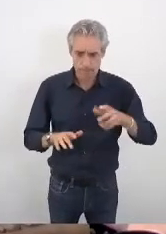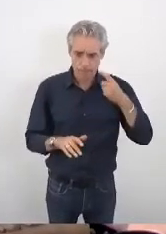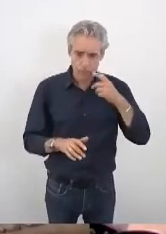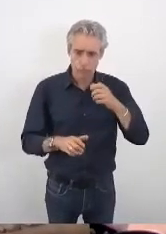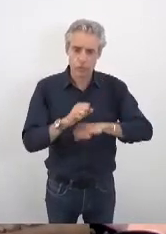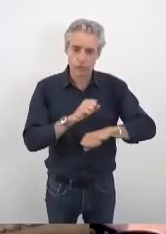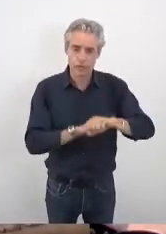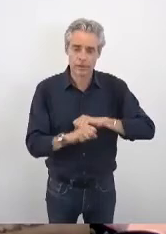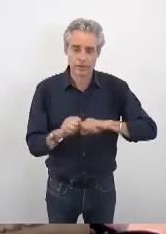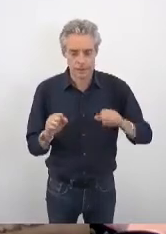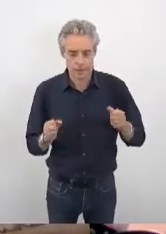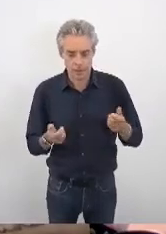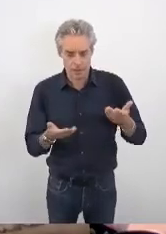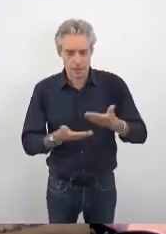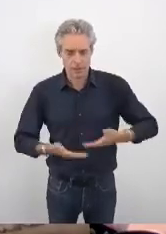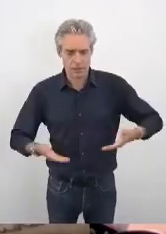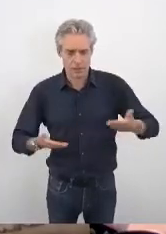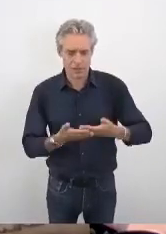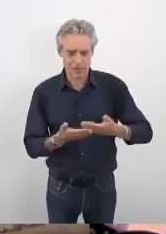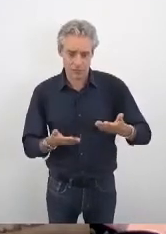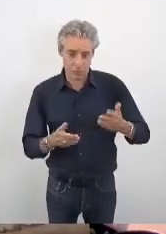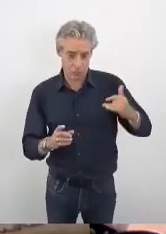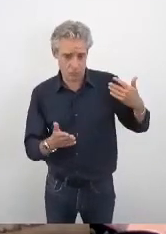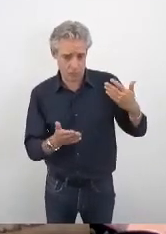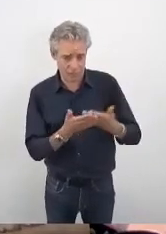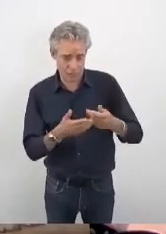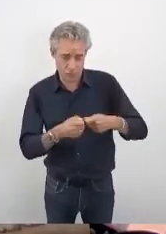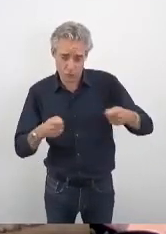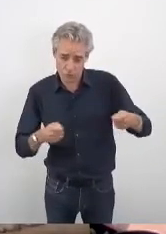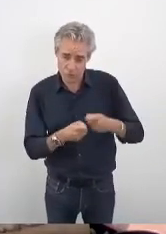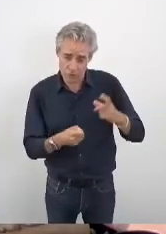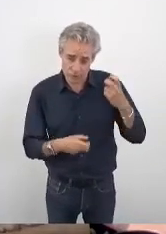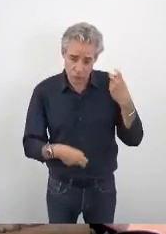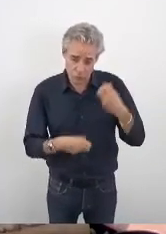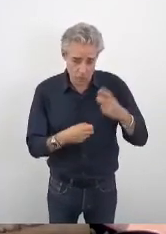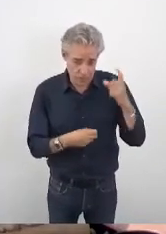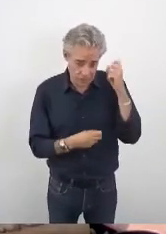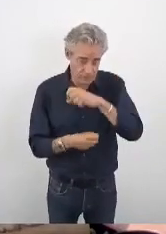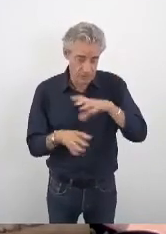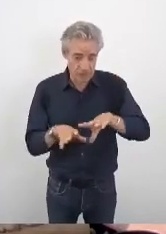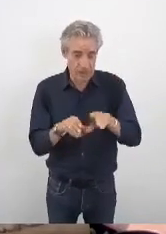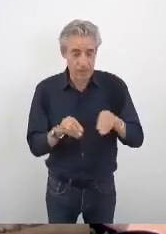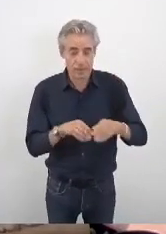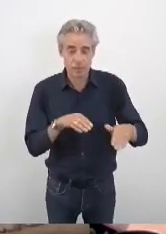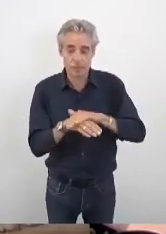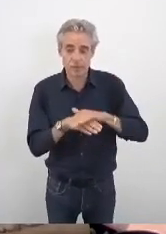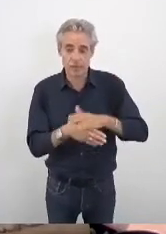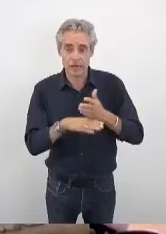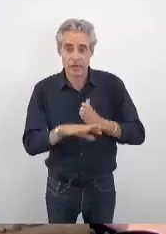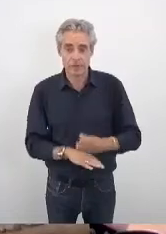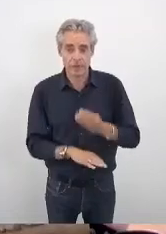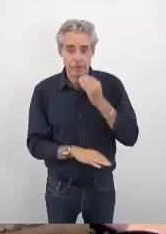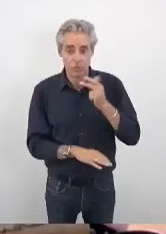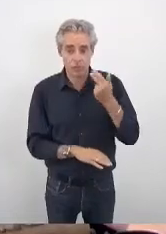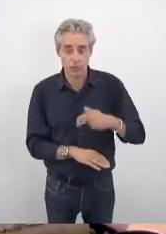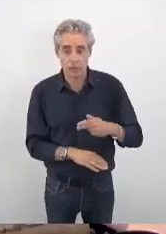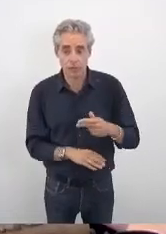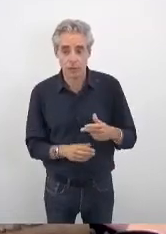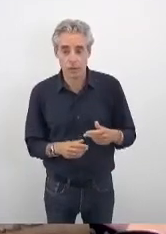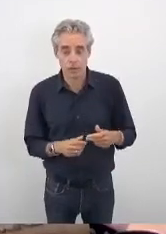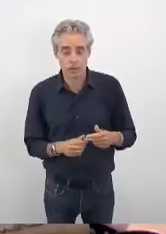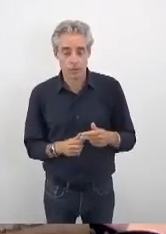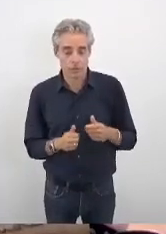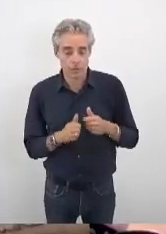face dans un contexte particulièrement tendu, vous alignez votre équipe politique aux difficultés que nous